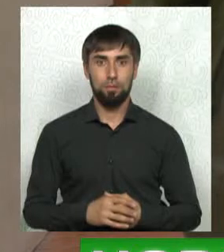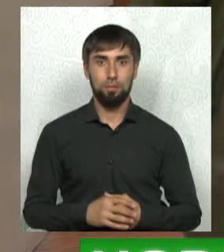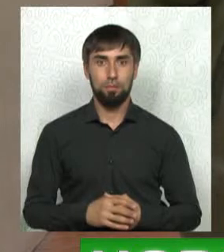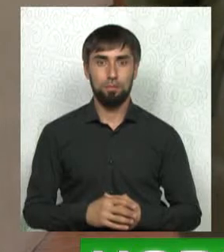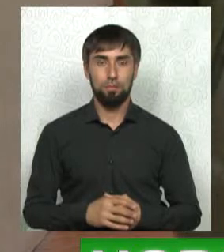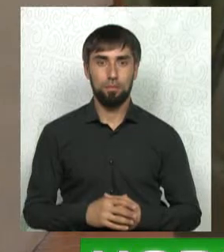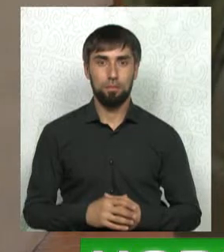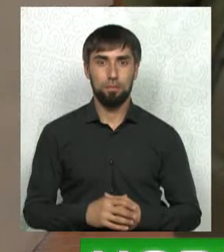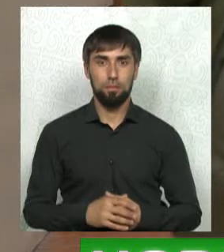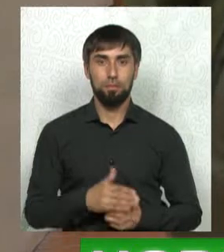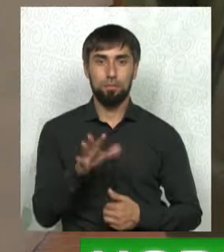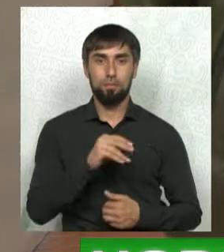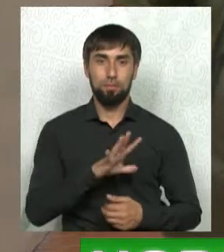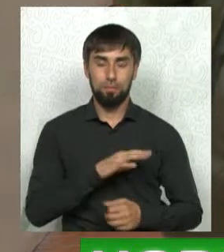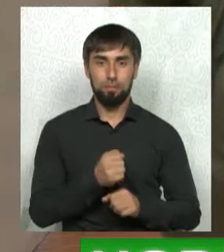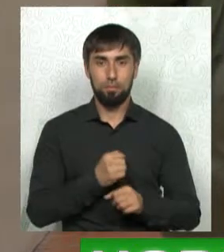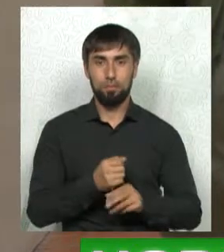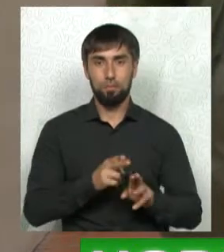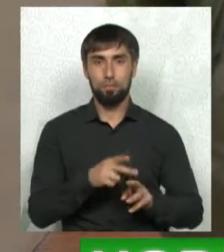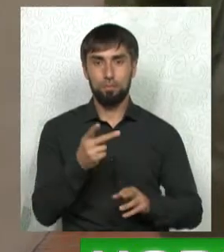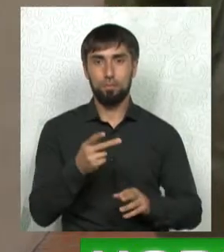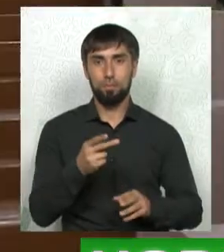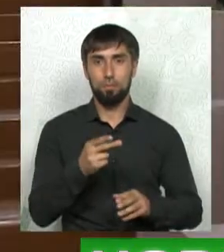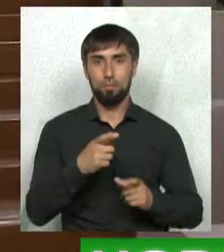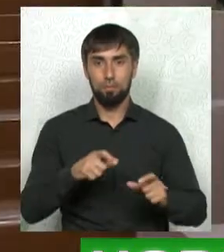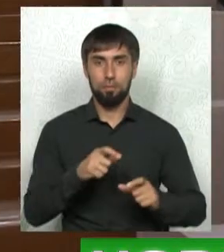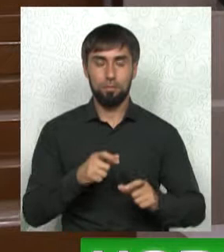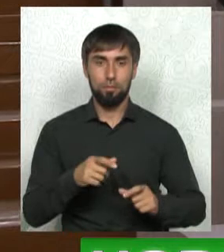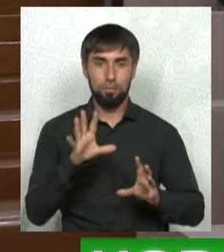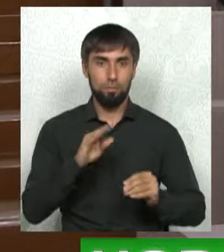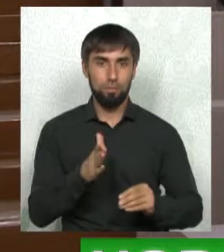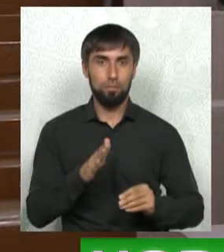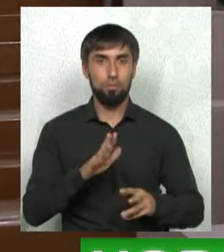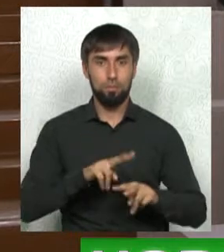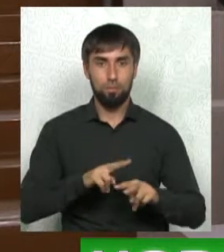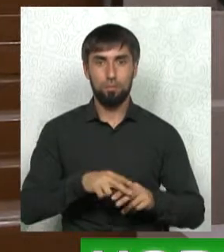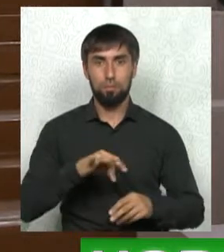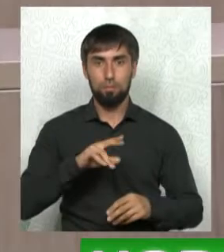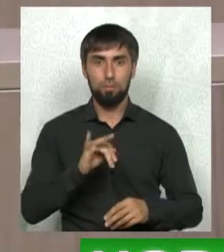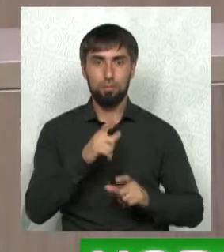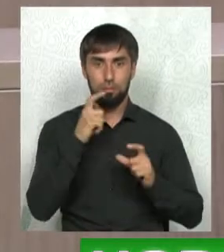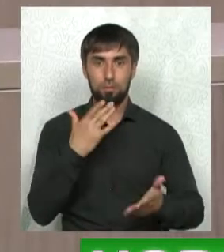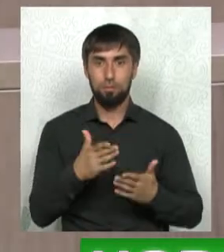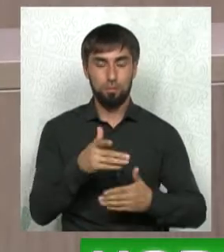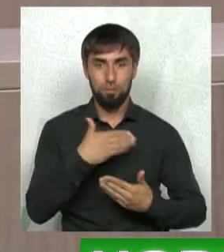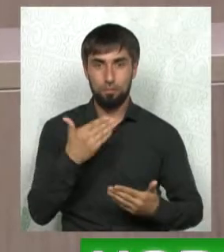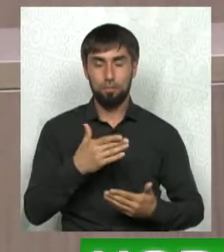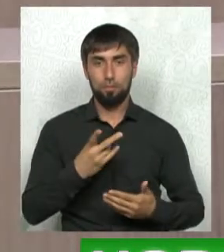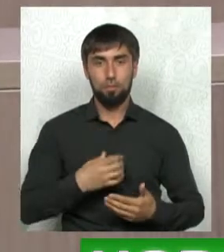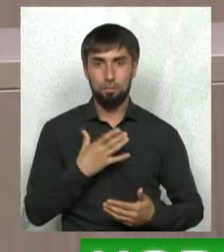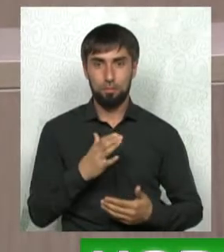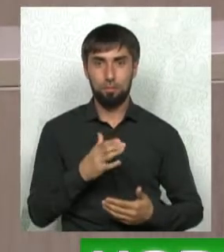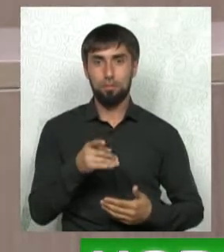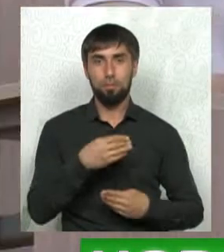вдумчиво, внимательно сосредоточившись, написать экзамен по обществу знаний. С собой только паспорт, ручка и маска, но если ее нет, не страшно,